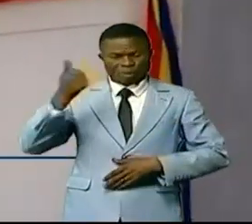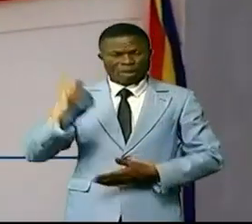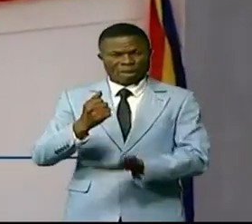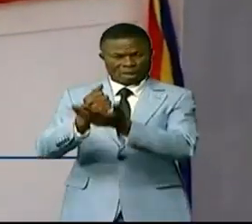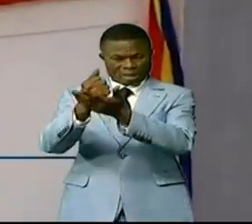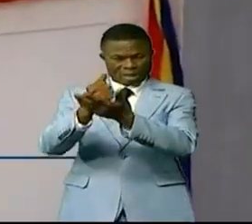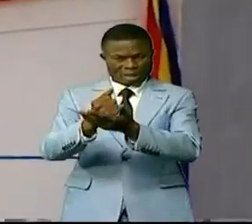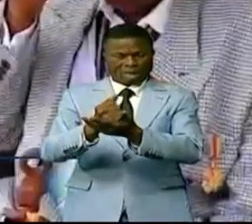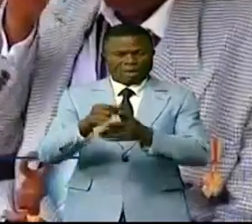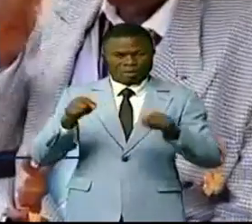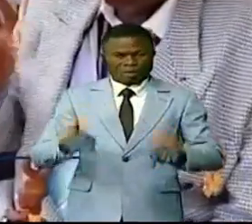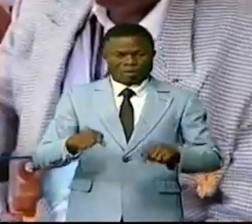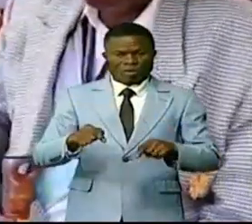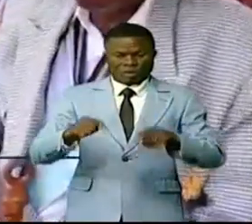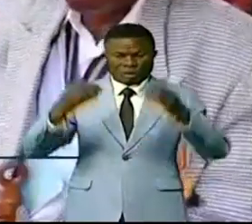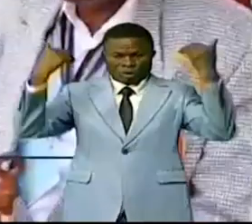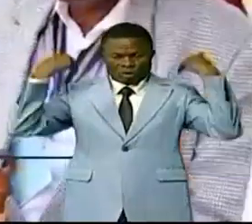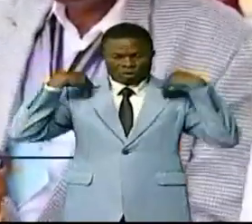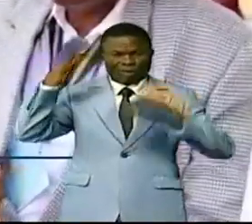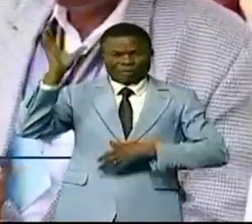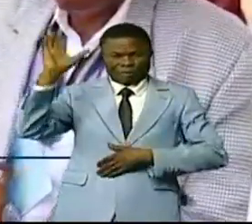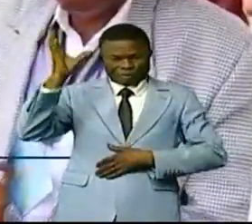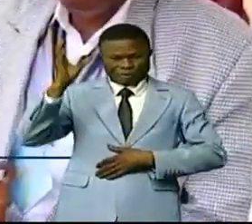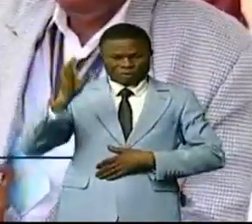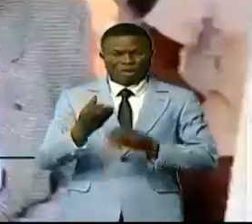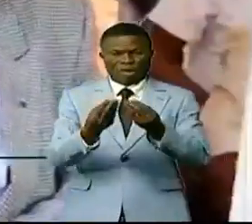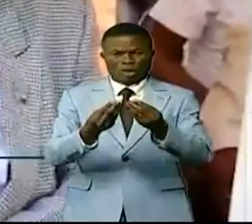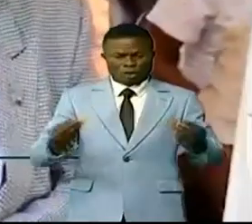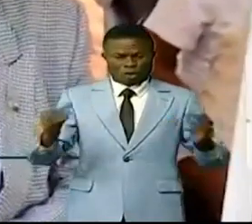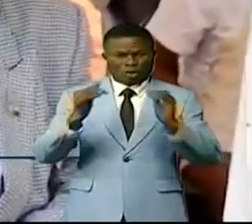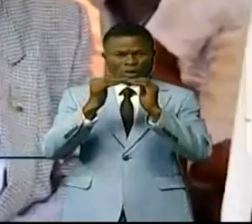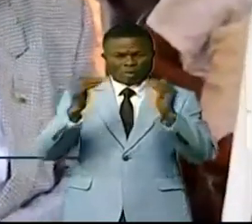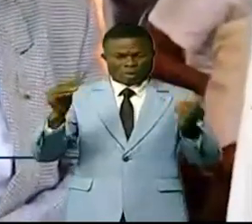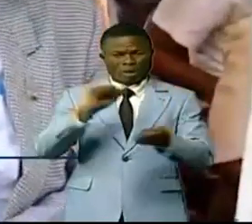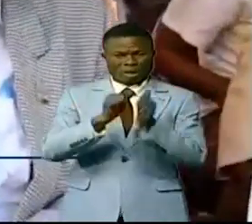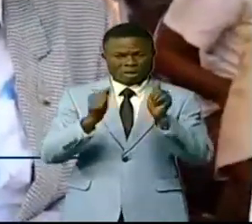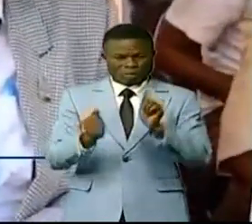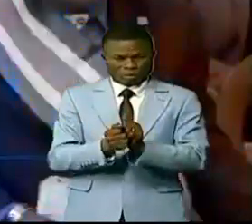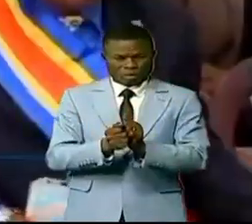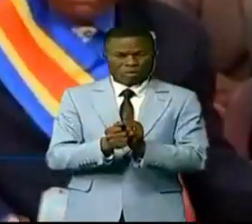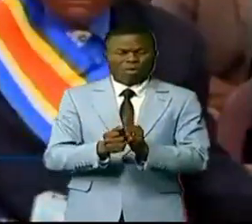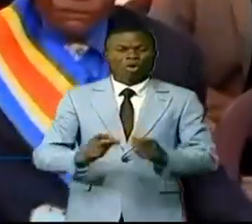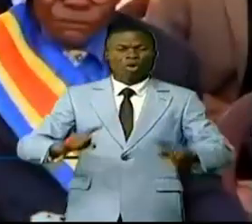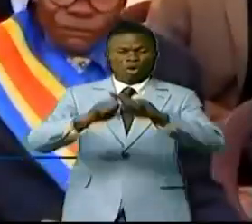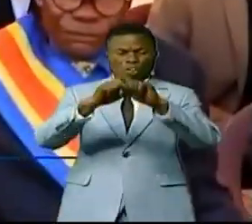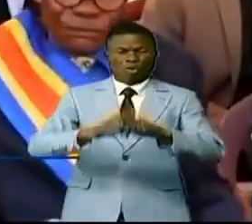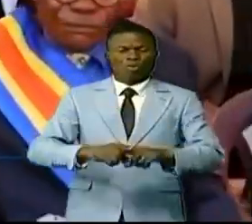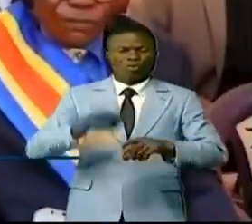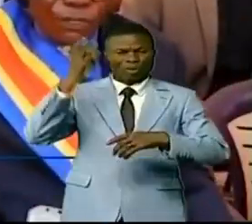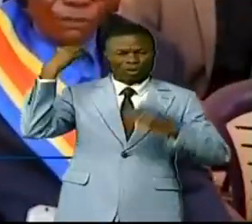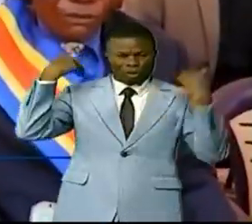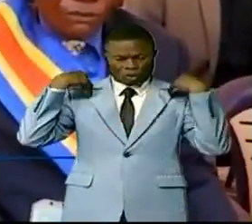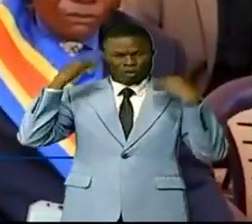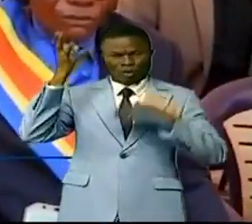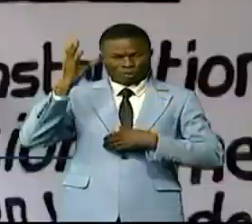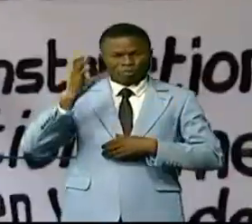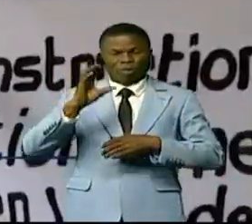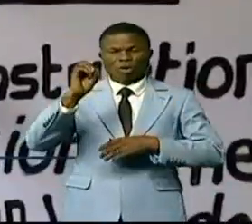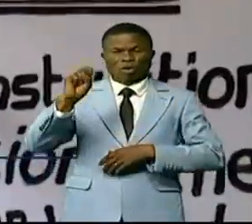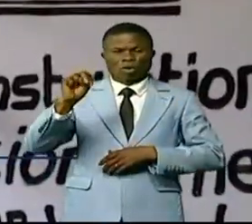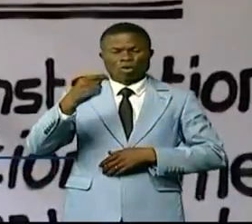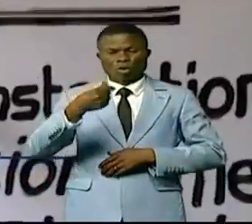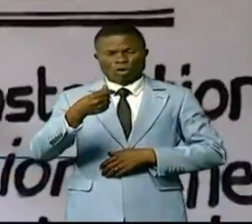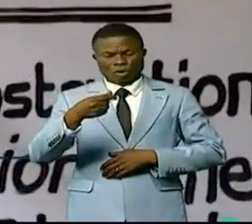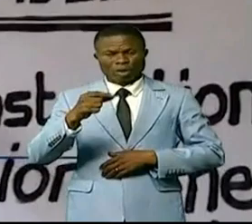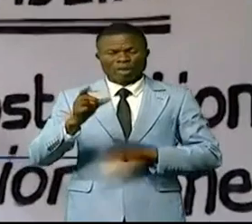permettra désormais au chef coutumier de résoudre pacifiquement tous les problèmes dus au conflit coutumier. C'est l'ONG Centre d'appui